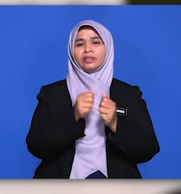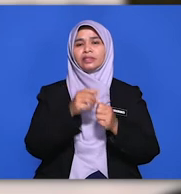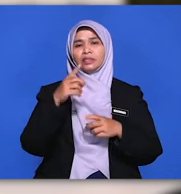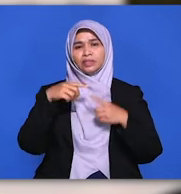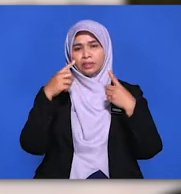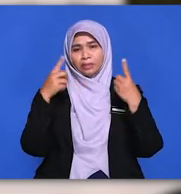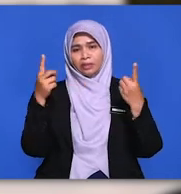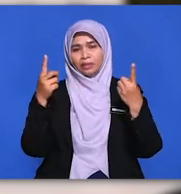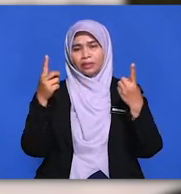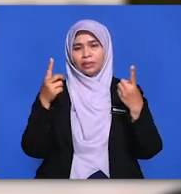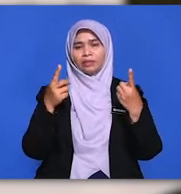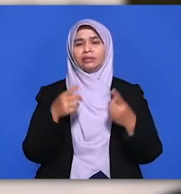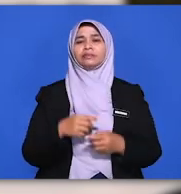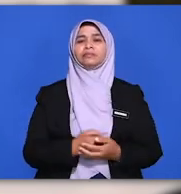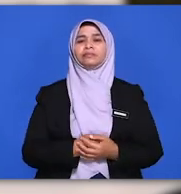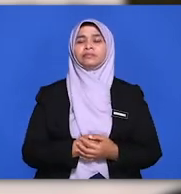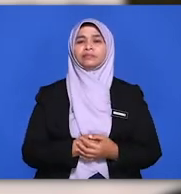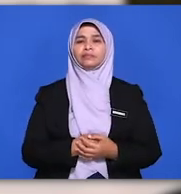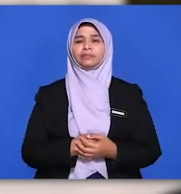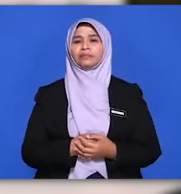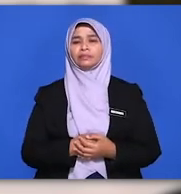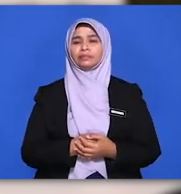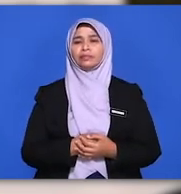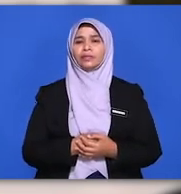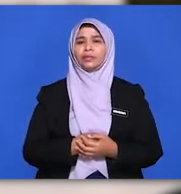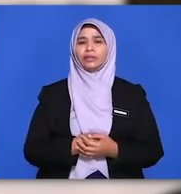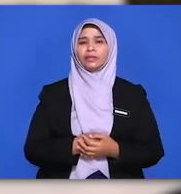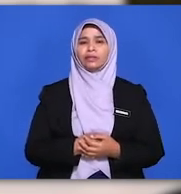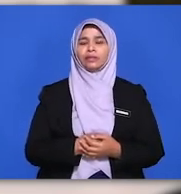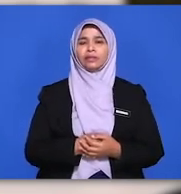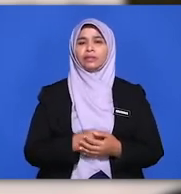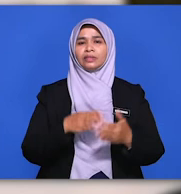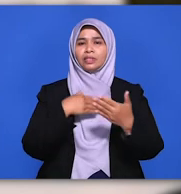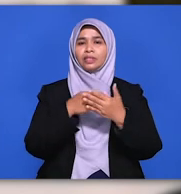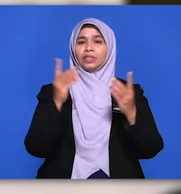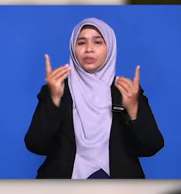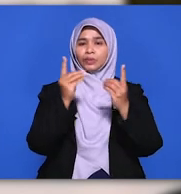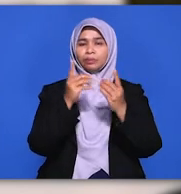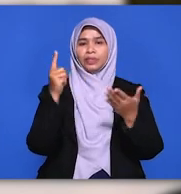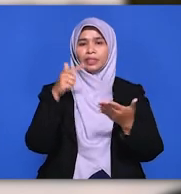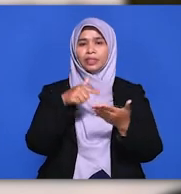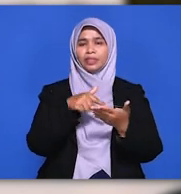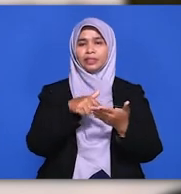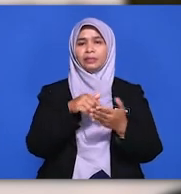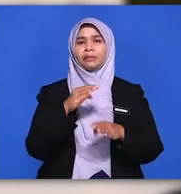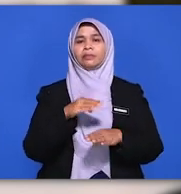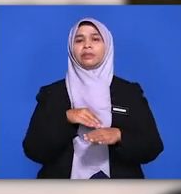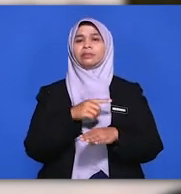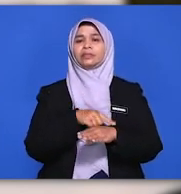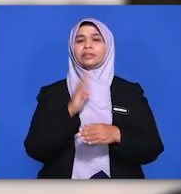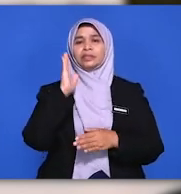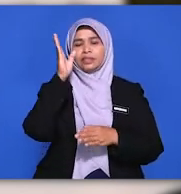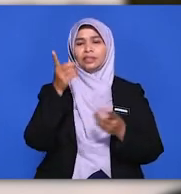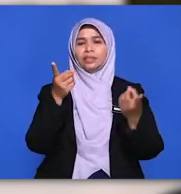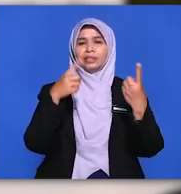dalam pelajaran dengan cemerlang. Sekian saja perkongsian pembelajaran kita pada hari ini.